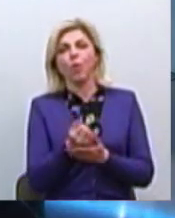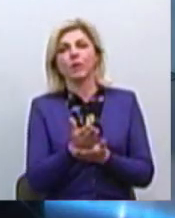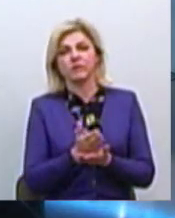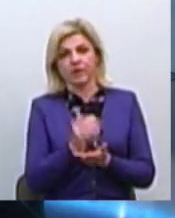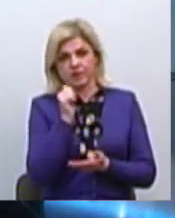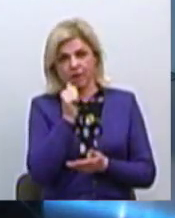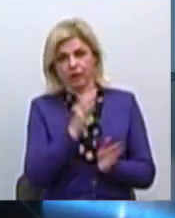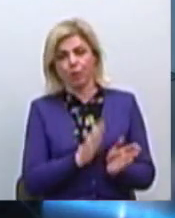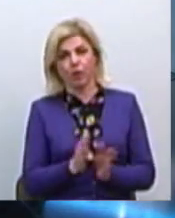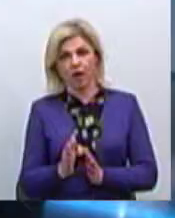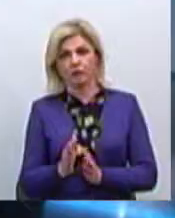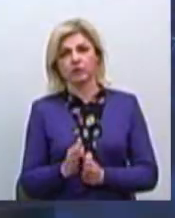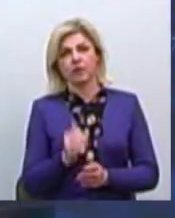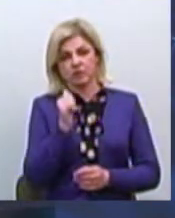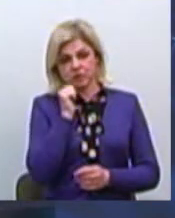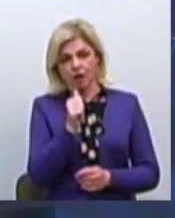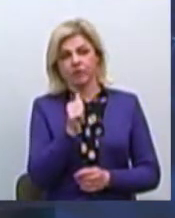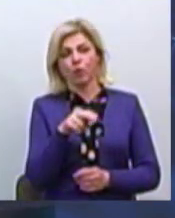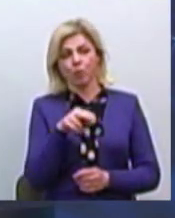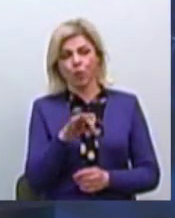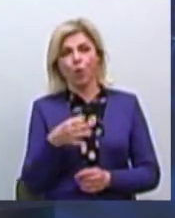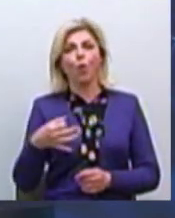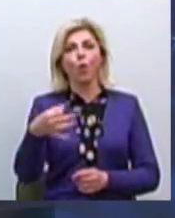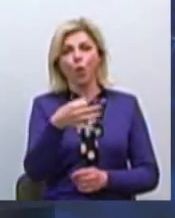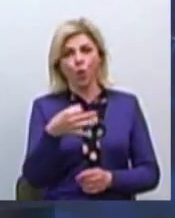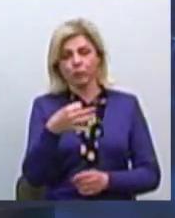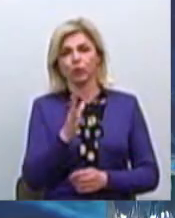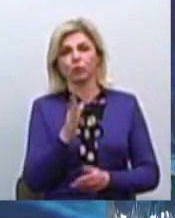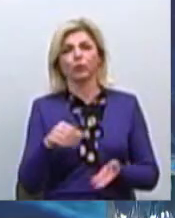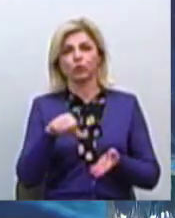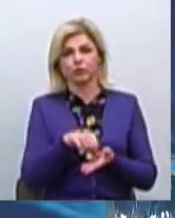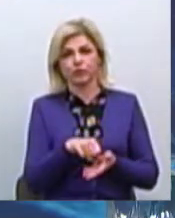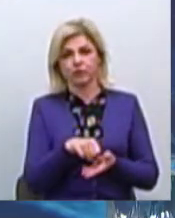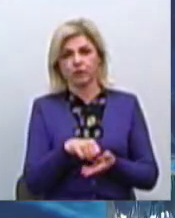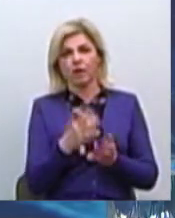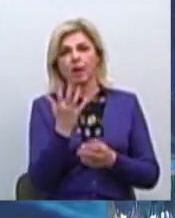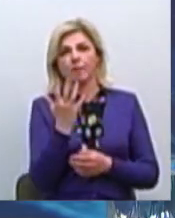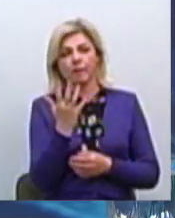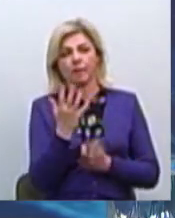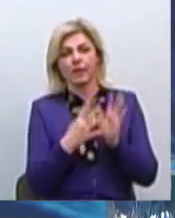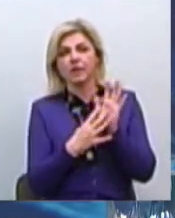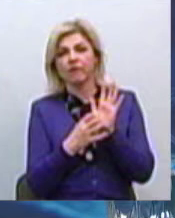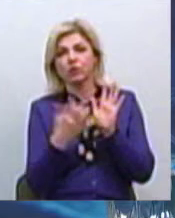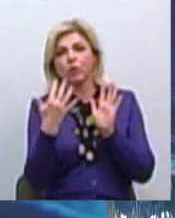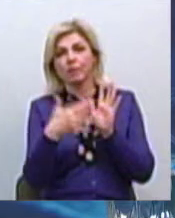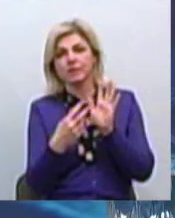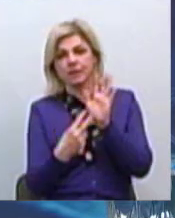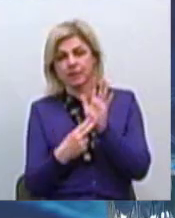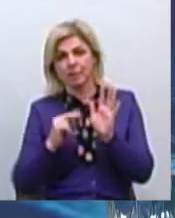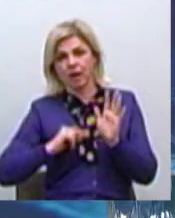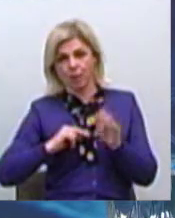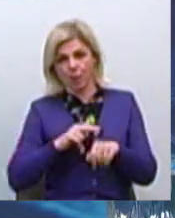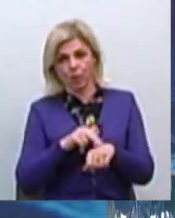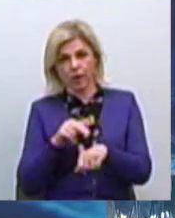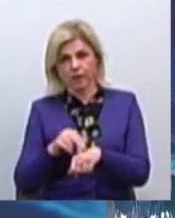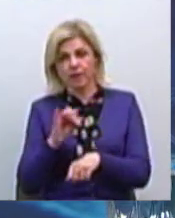завтра? Правопорядок по області буде задіяно 957 працівників поліції